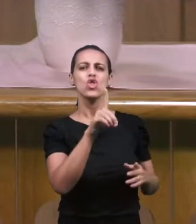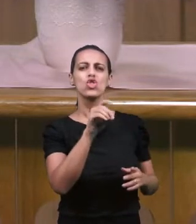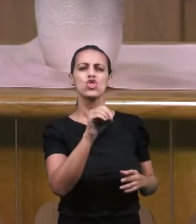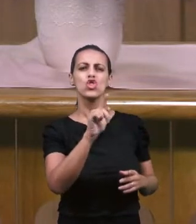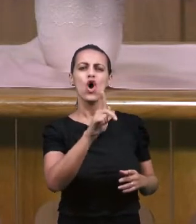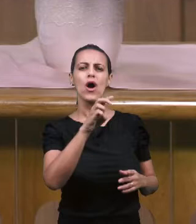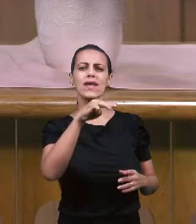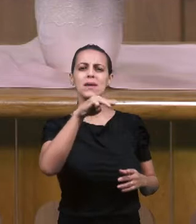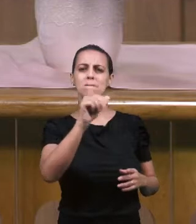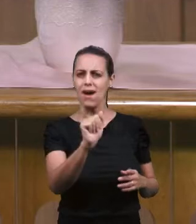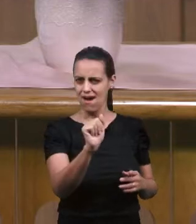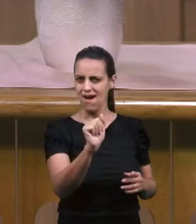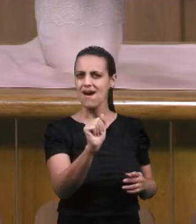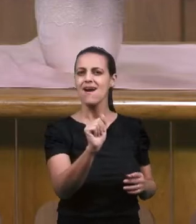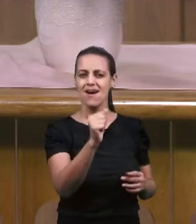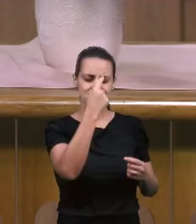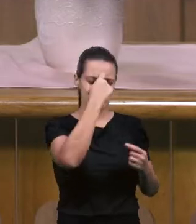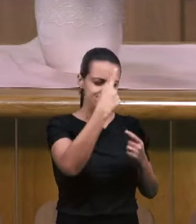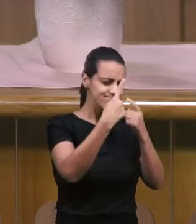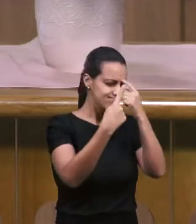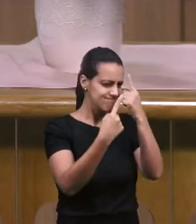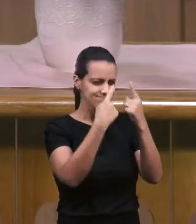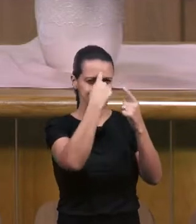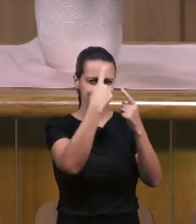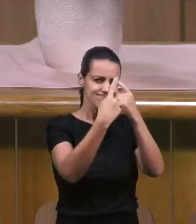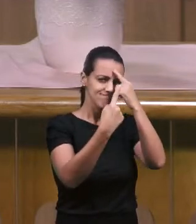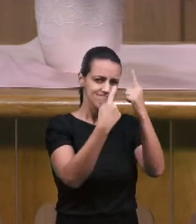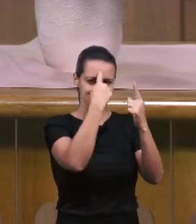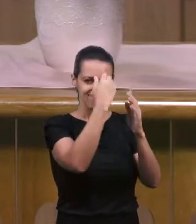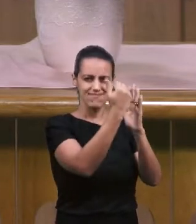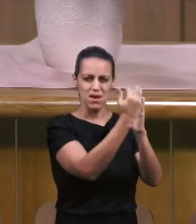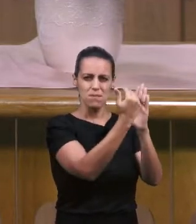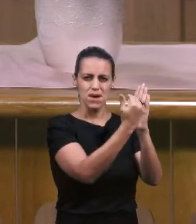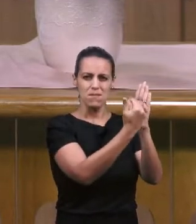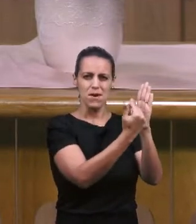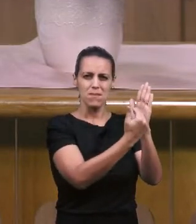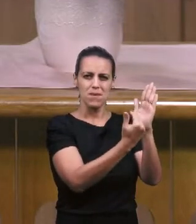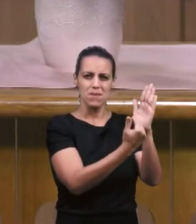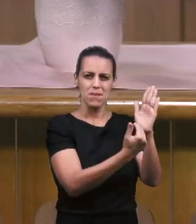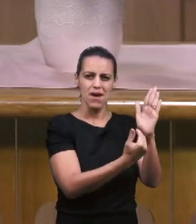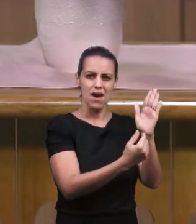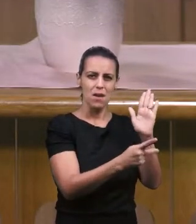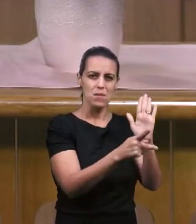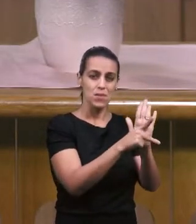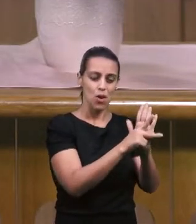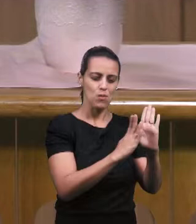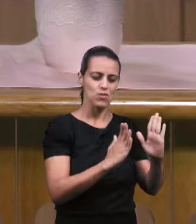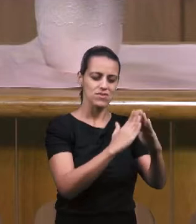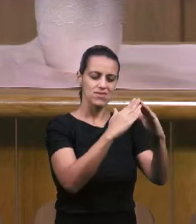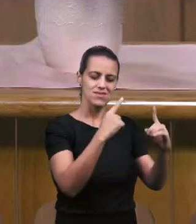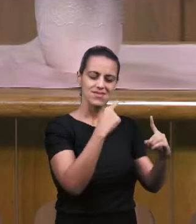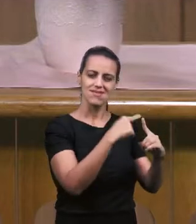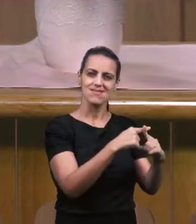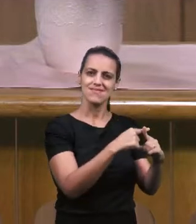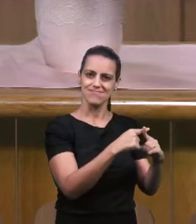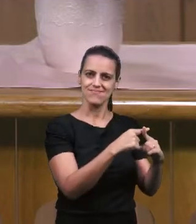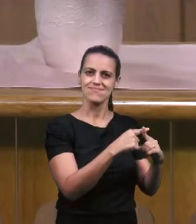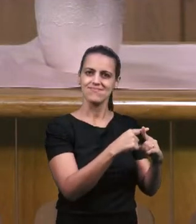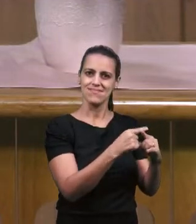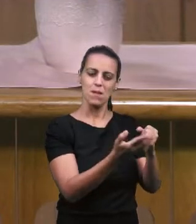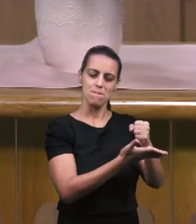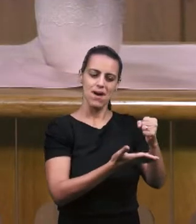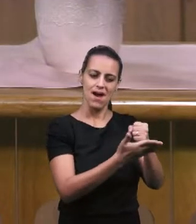une dogmatique. Donc la dogmatique signifie créer des dogmes différents de ce qu'était